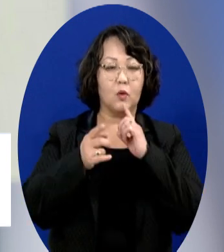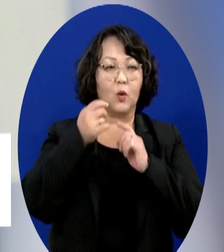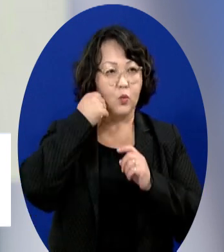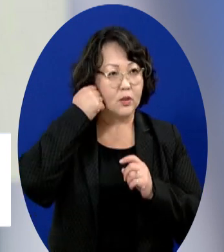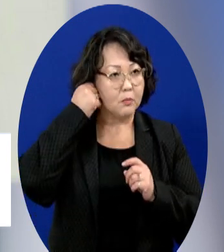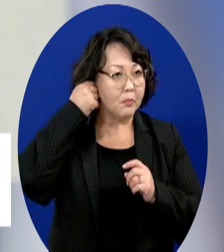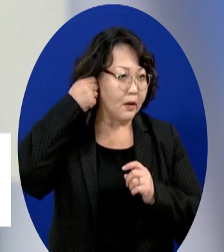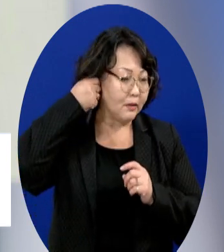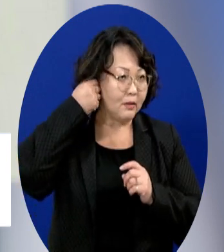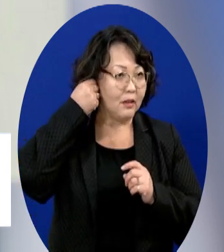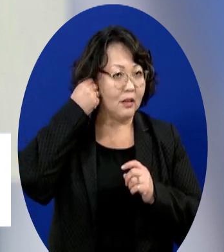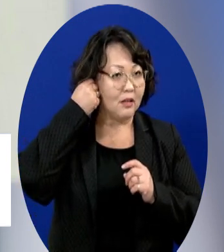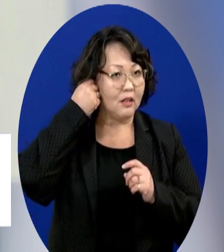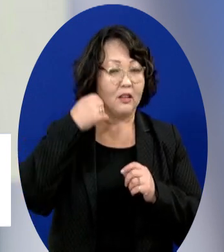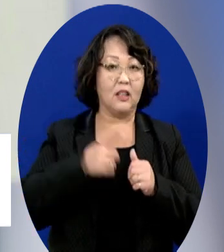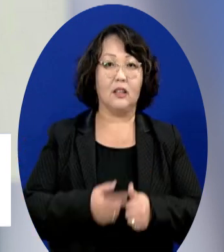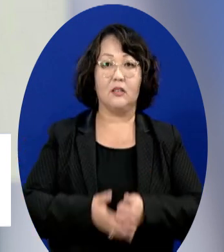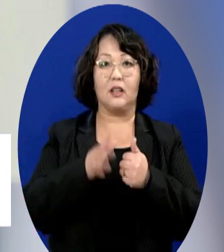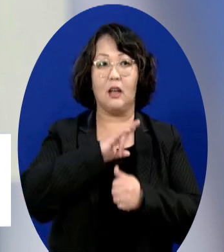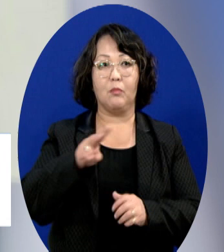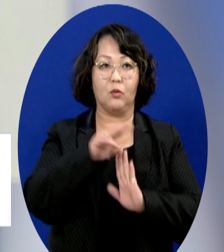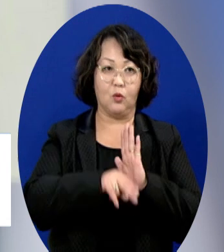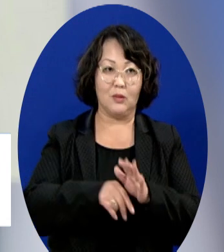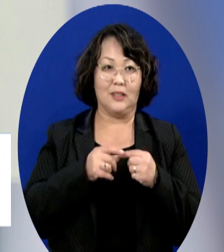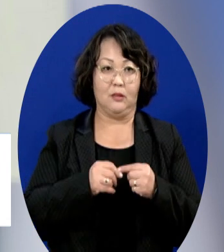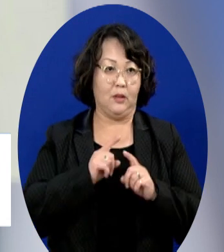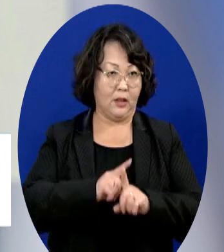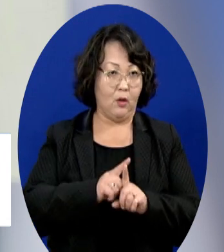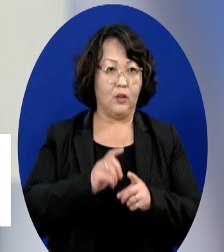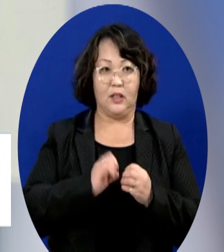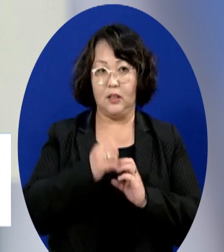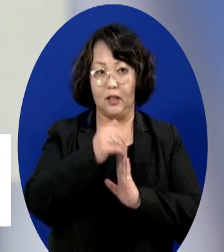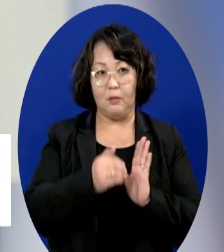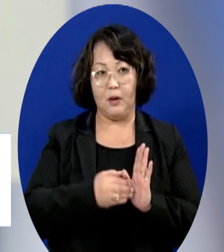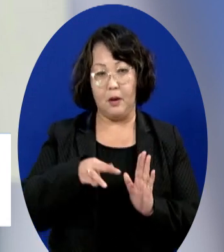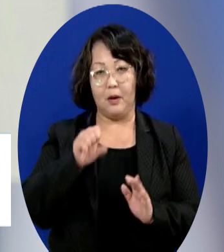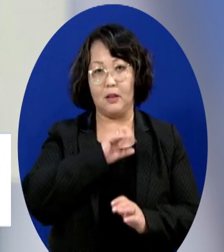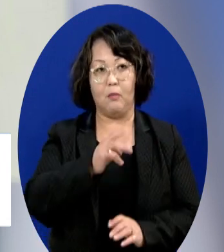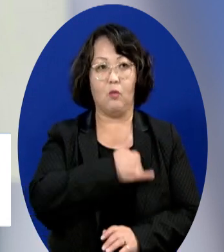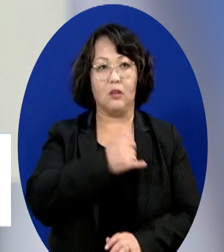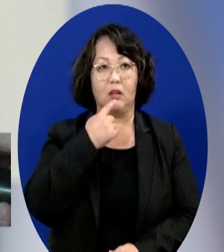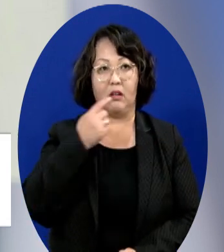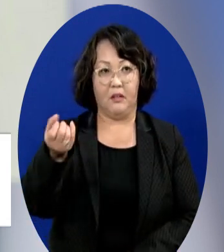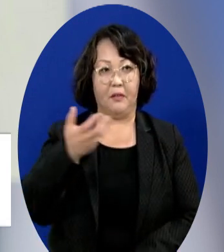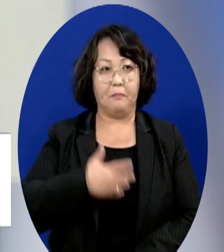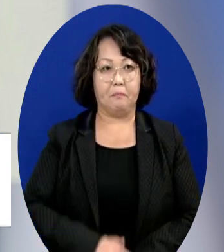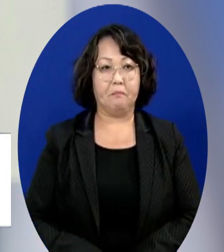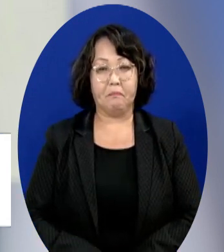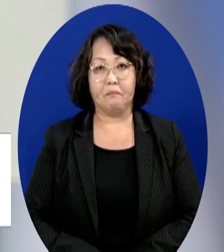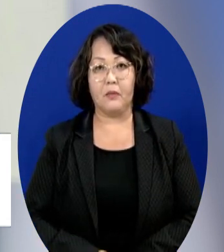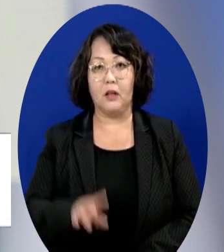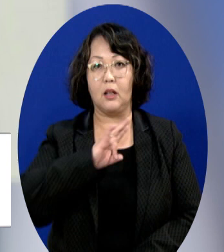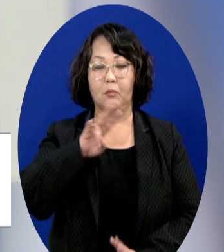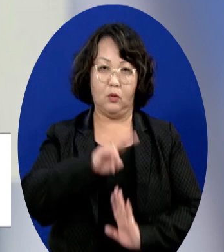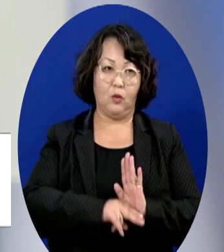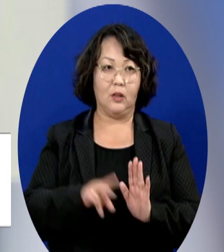хотын захирагчаар сонгохоор нэр дэвшүүлье гэж Монгол ардын намын удирдах зөвлөлд үзсэн ба тухайн нэр дэвшигчийг тодруулахдаа намын дүрмийн